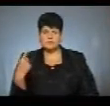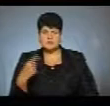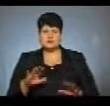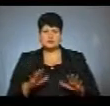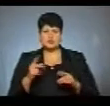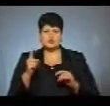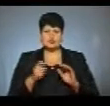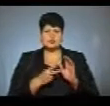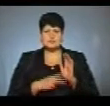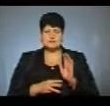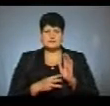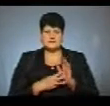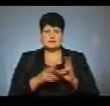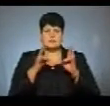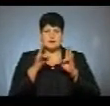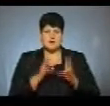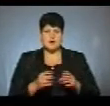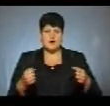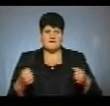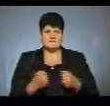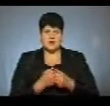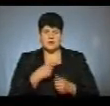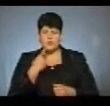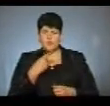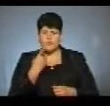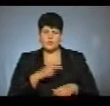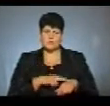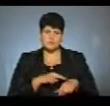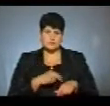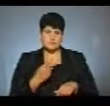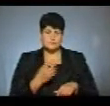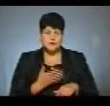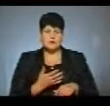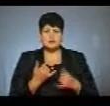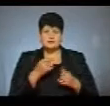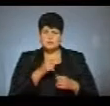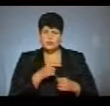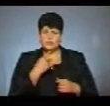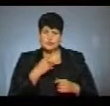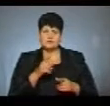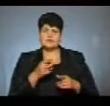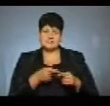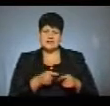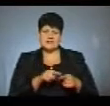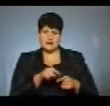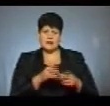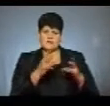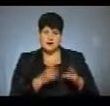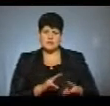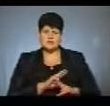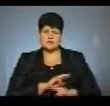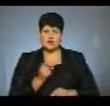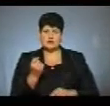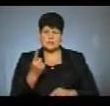трапилося 178 аварій, каже речник Нацполіції області Сергій Крета. За його словами, у цих аваріях загинуло 11